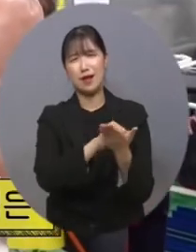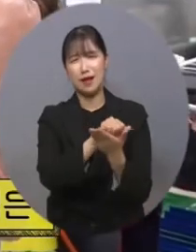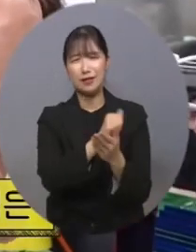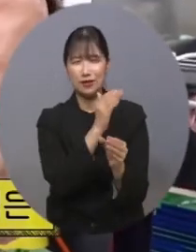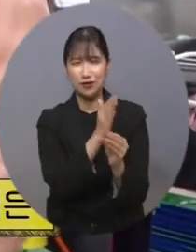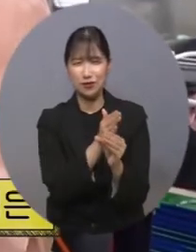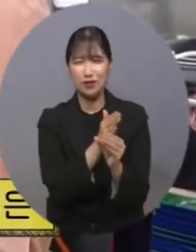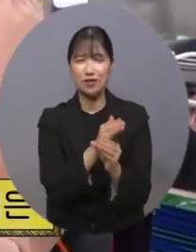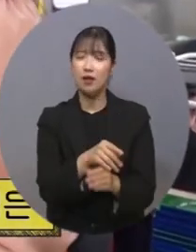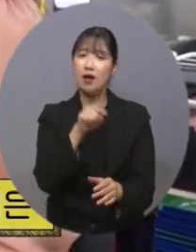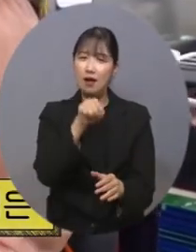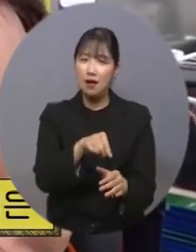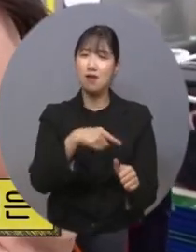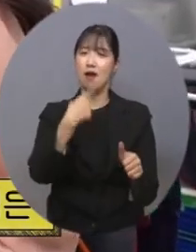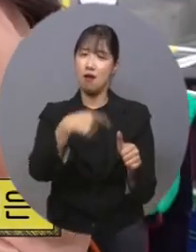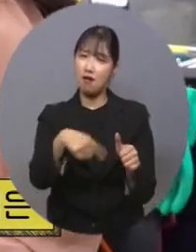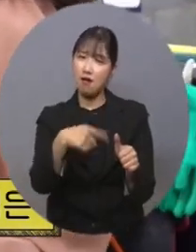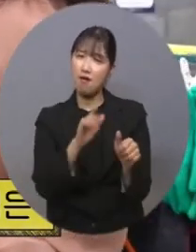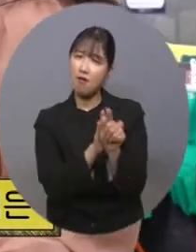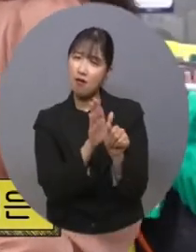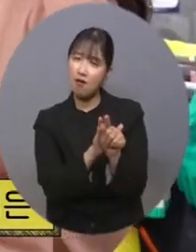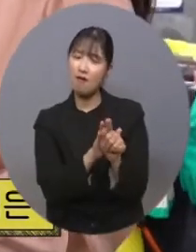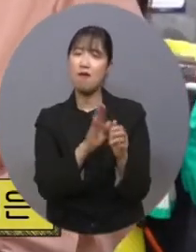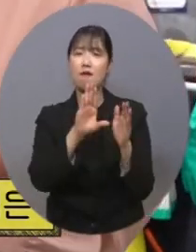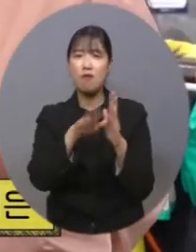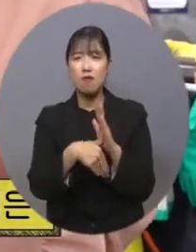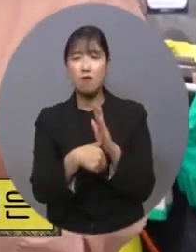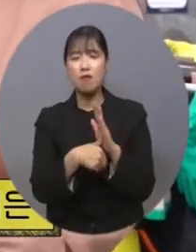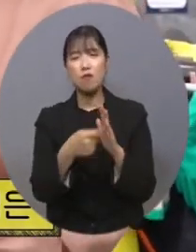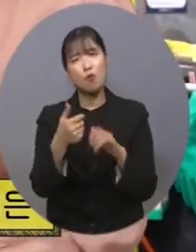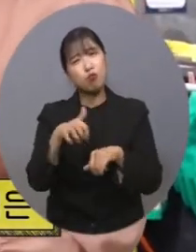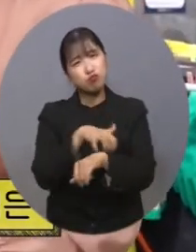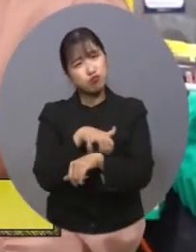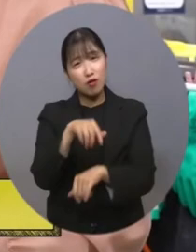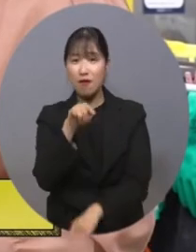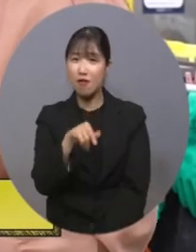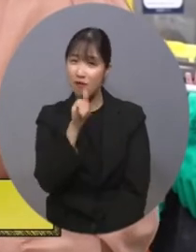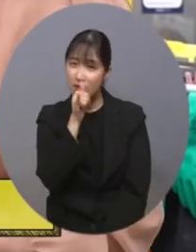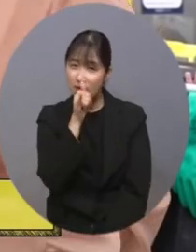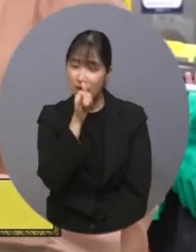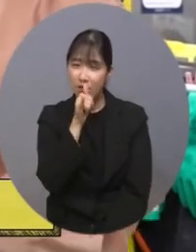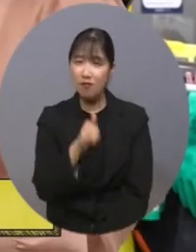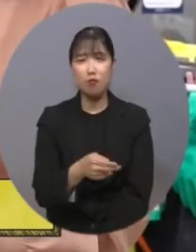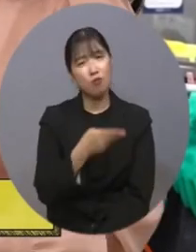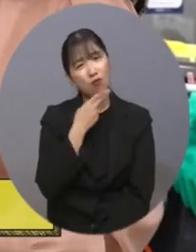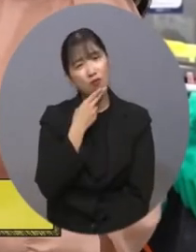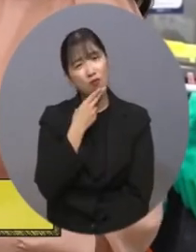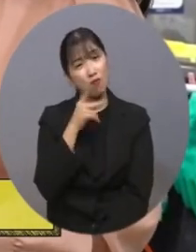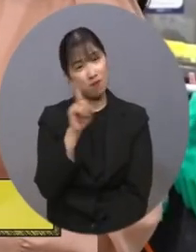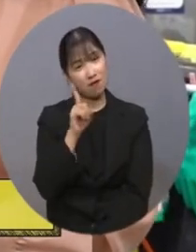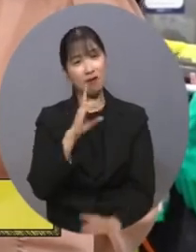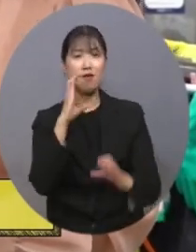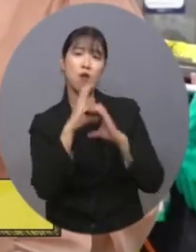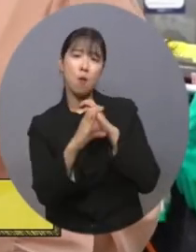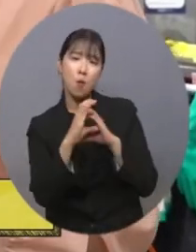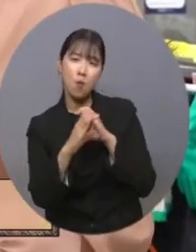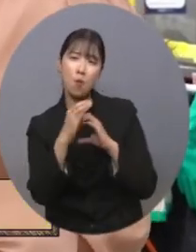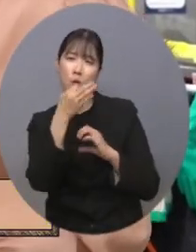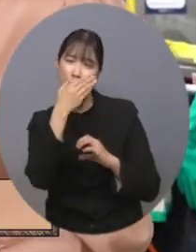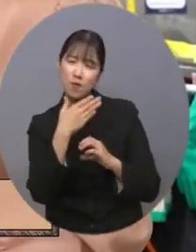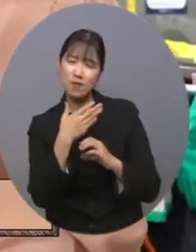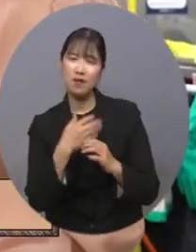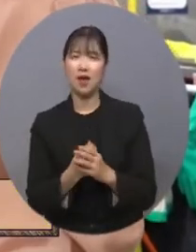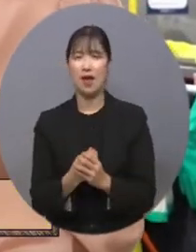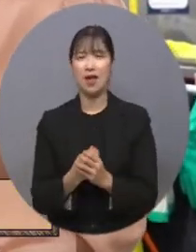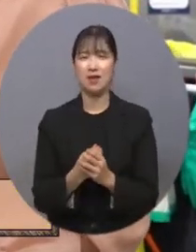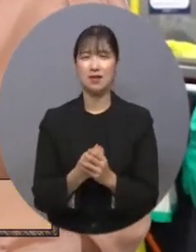네. 그러면 이렇게 이제 지도를 하시면서 네. 혹시 불편하신 점은 없으셨나요? 뭐 소통이 힘들다거나. 사실, 네.